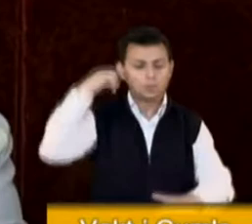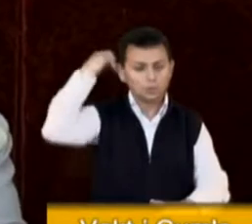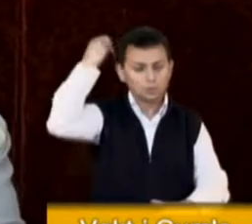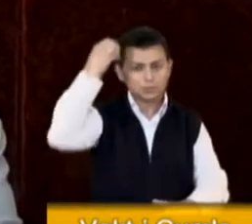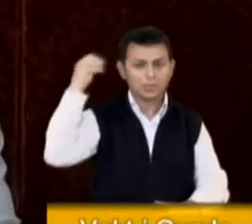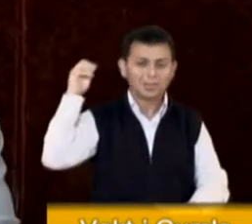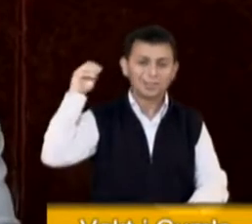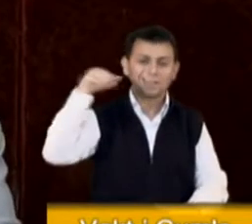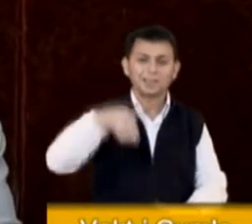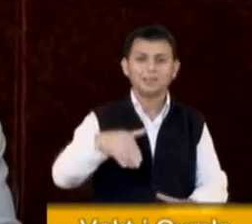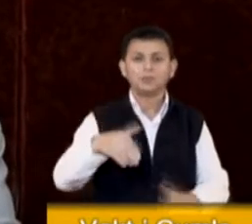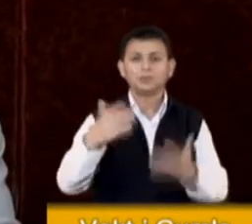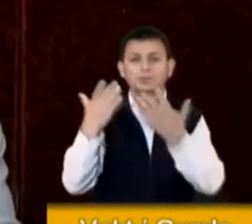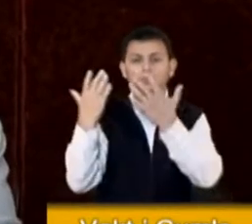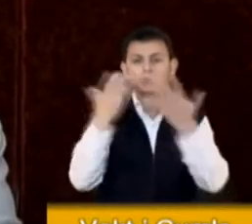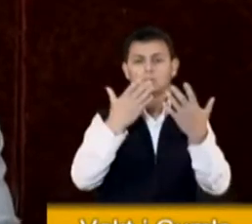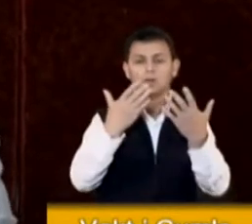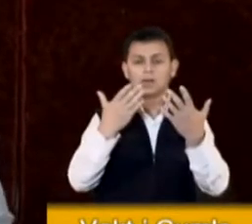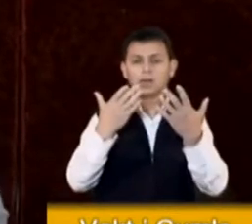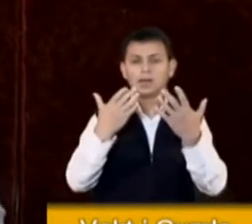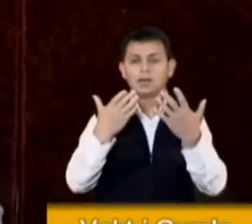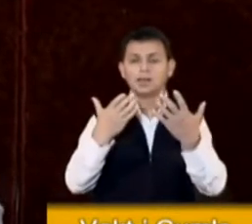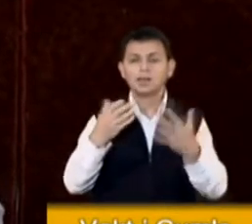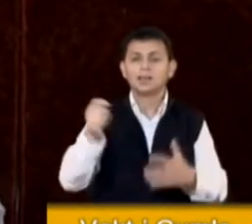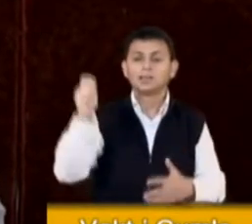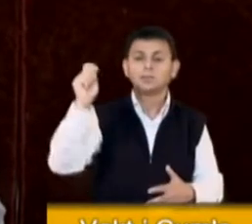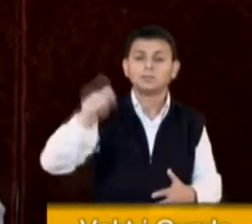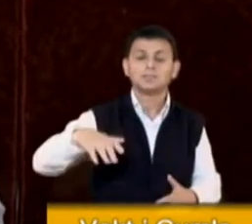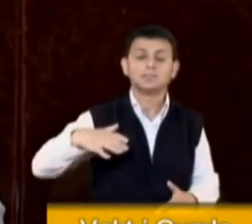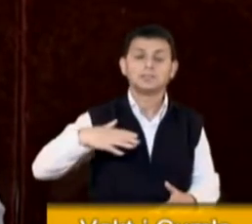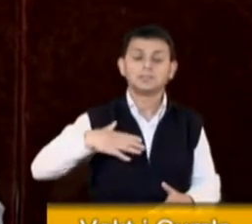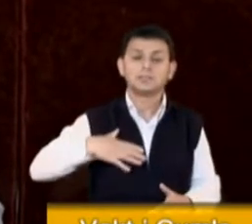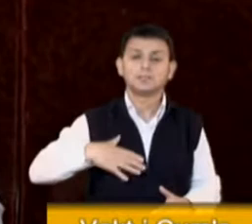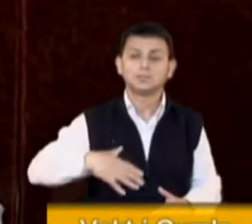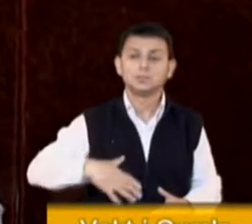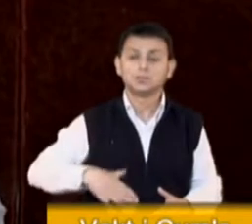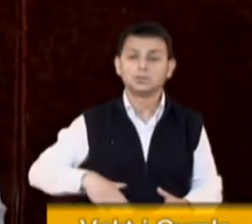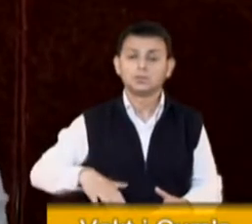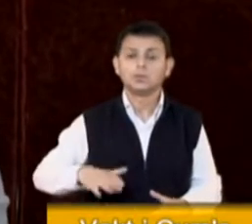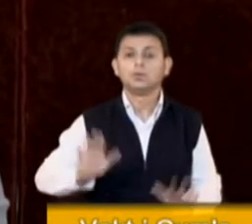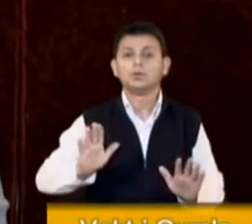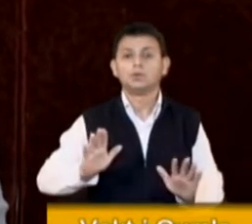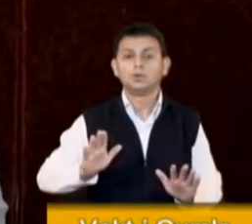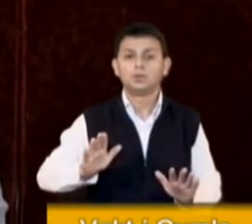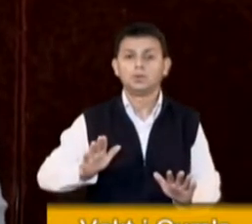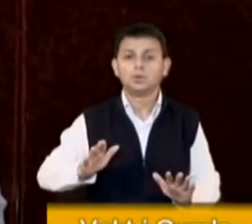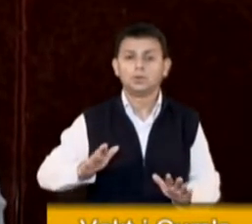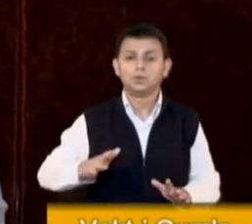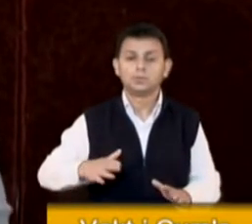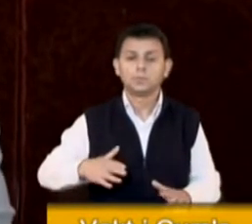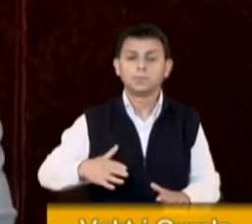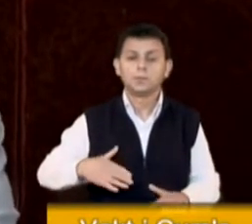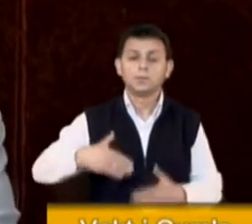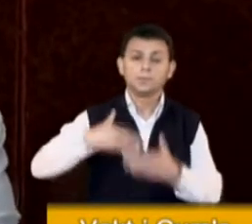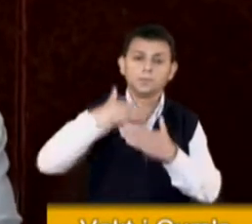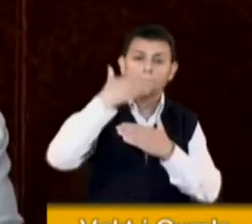Rabbi, Allahu Zülcelal bütün mahlukatın rızkını üzerine almıştır. Onun rızkını da oradan vermiştir. Hiçbir